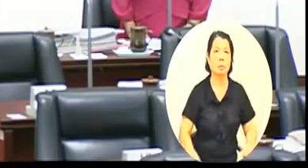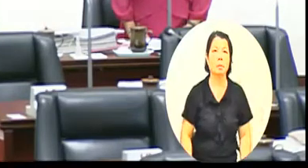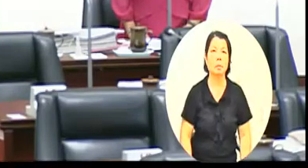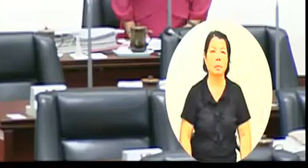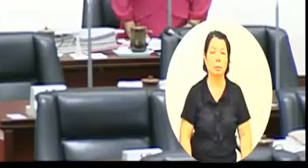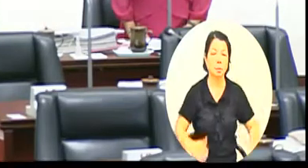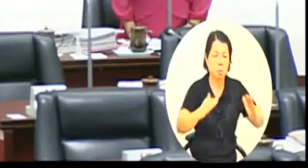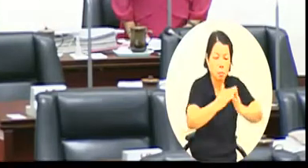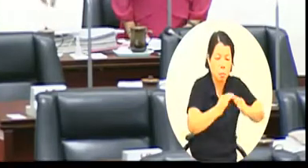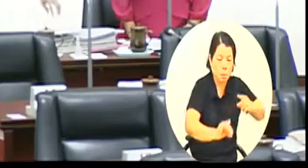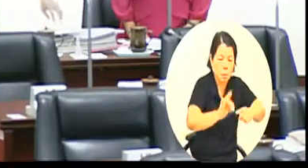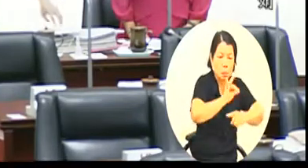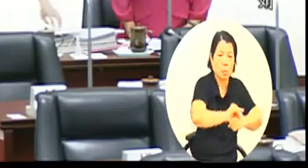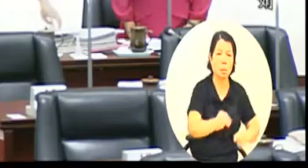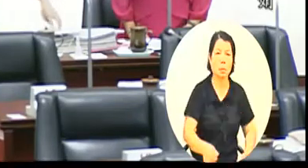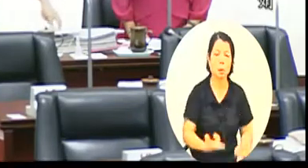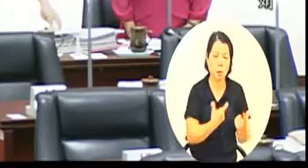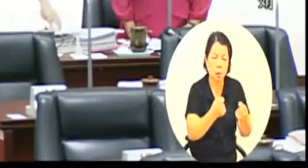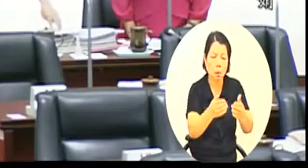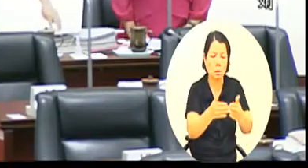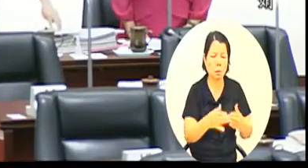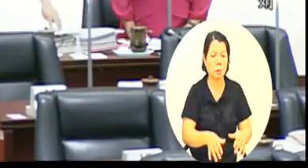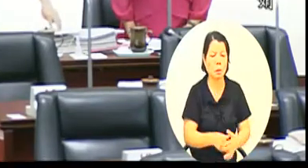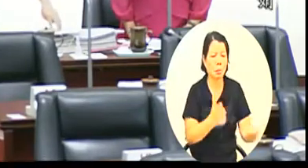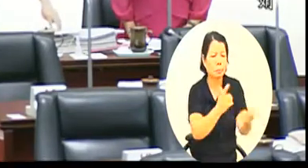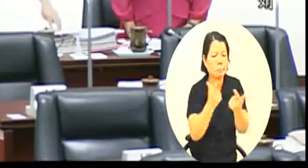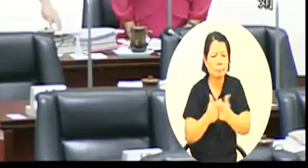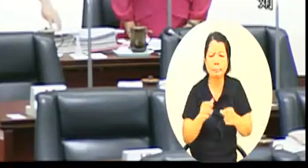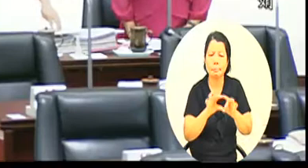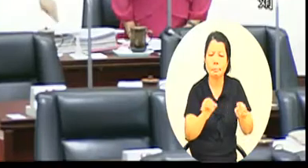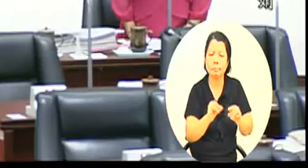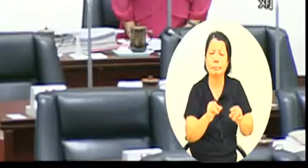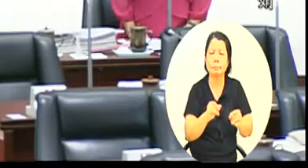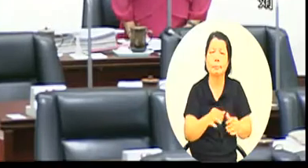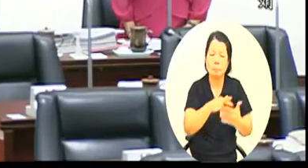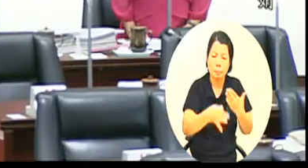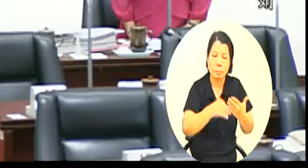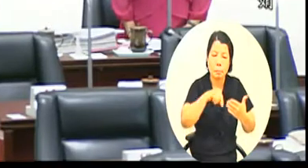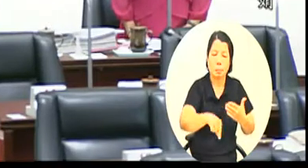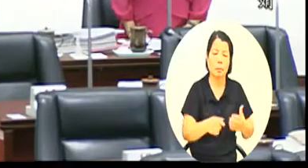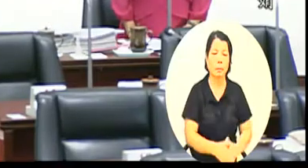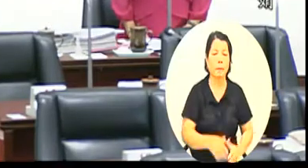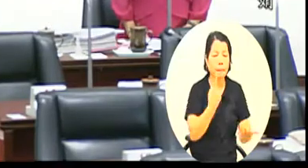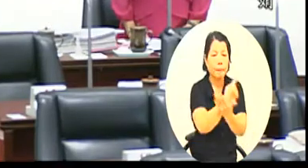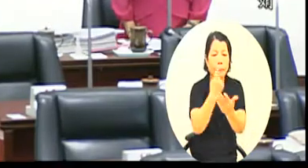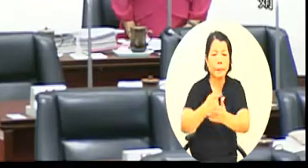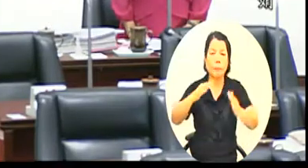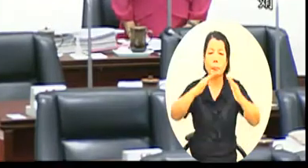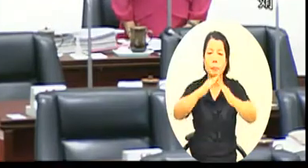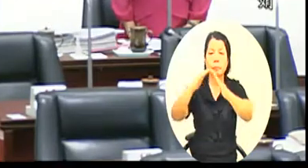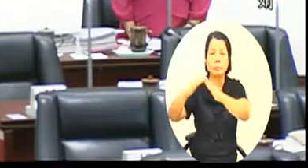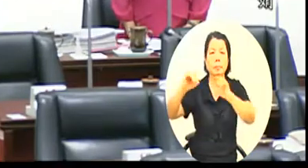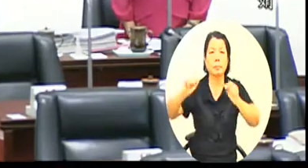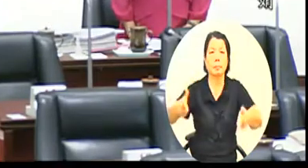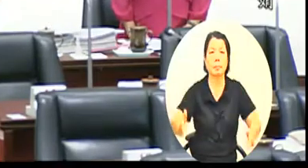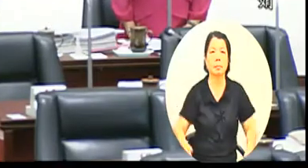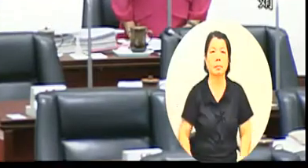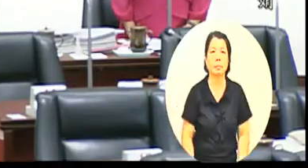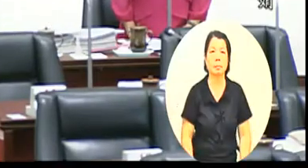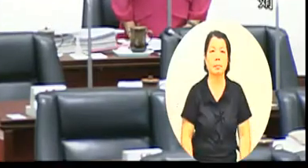建蔽率一定也是因地制宜嘛，是不是？各个城市、各个地区会有不一